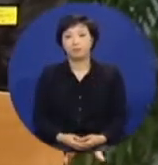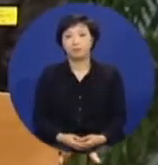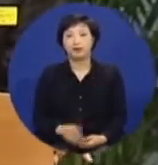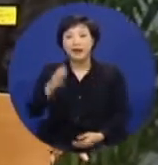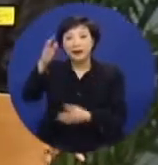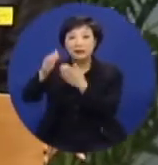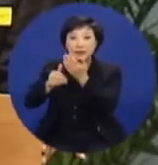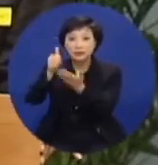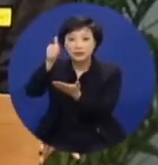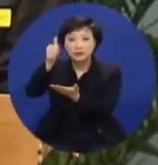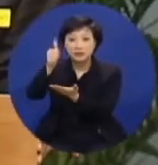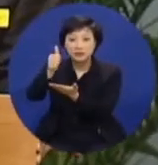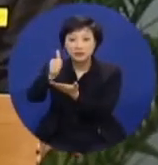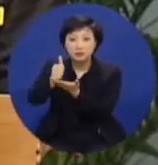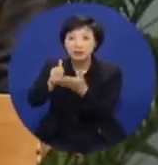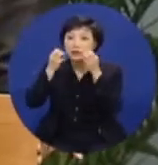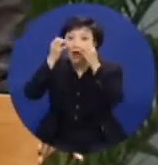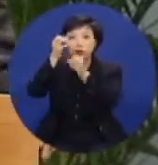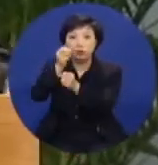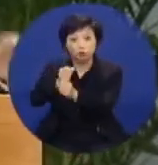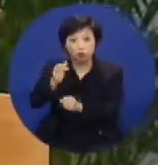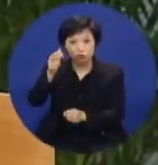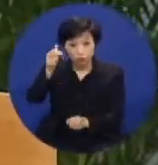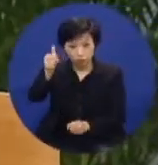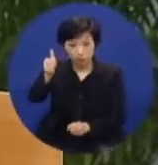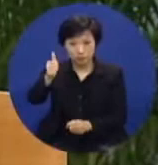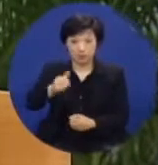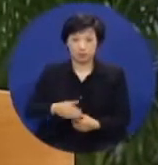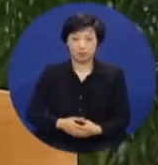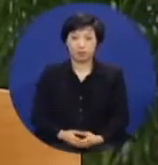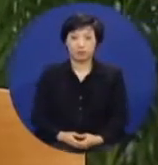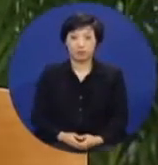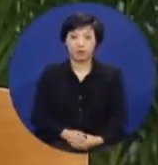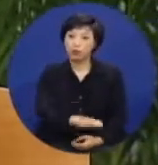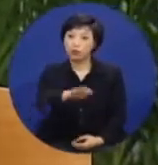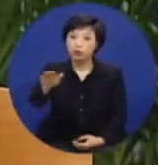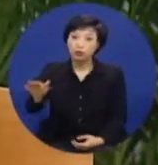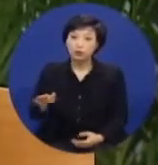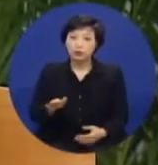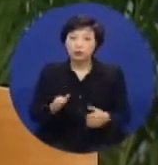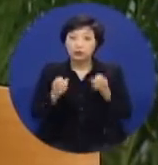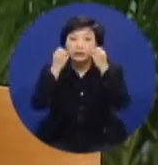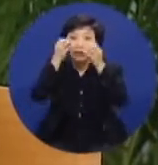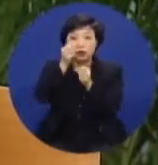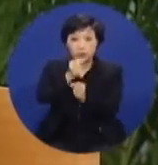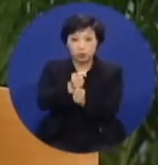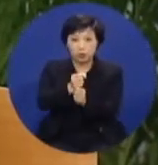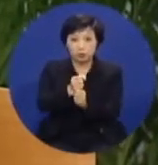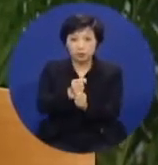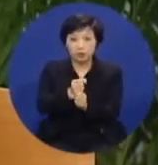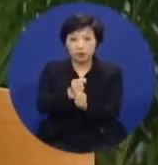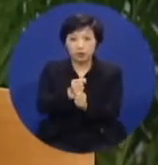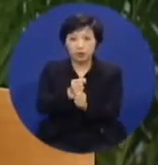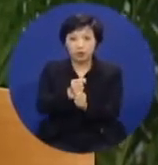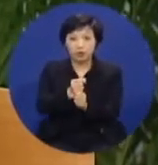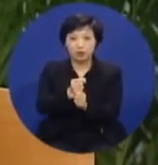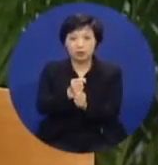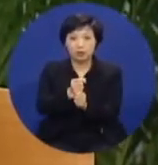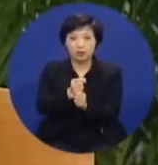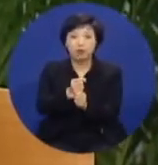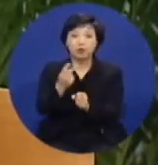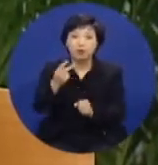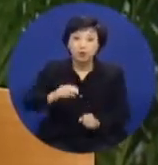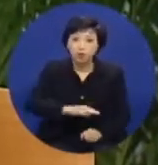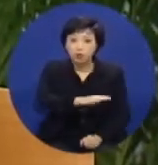하나님은 창조 다 로서 우리 인간을 지으시고 증시 니나